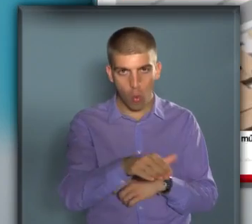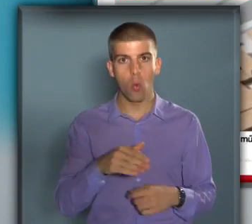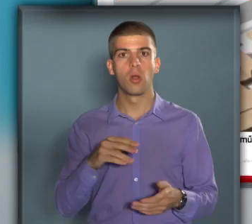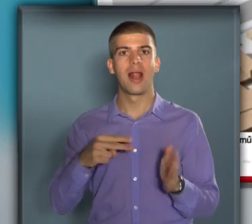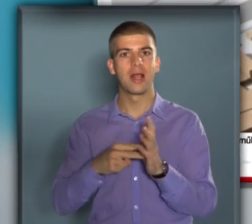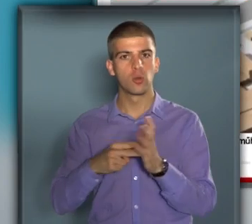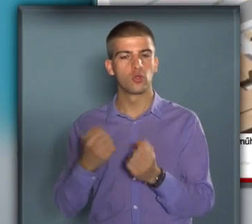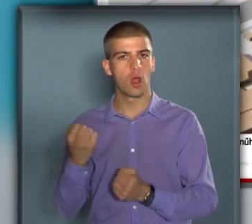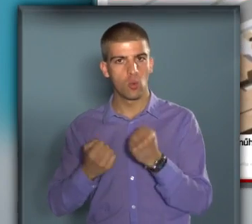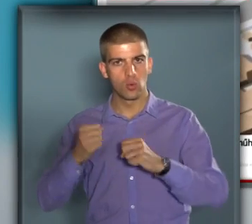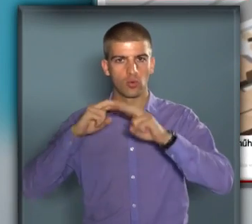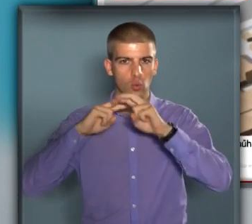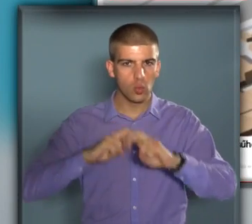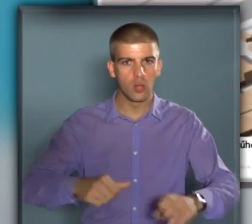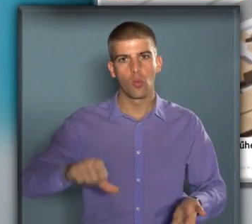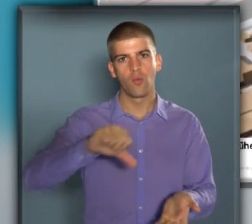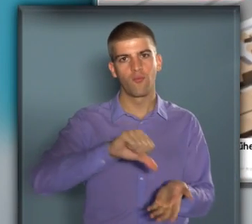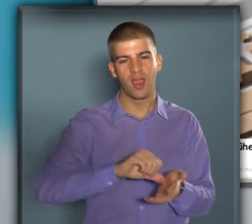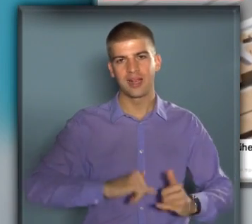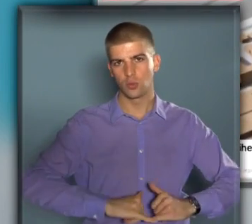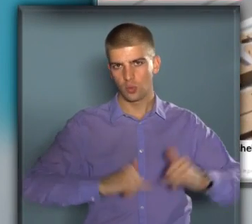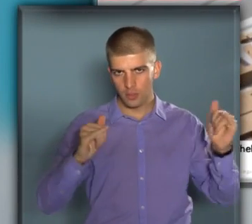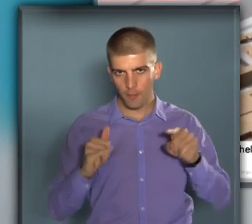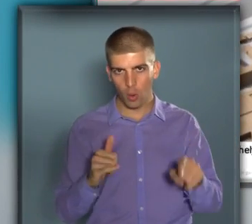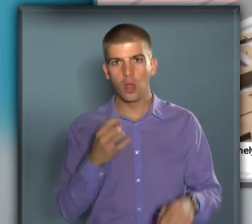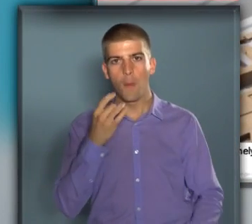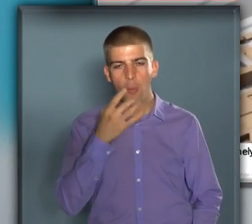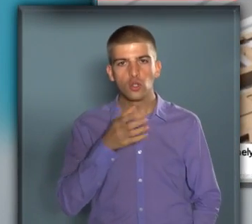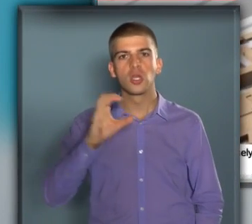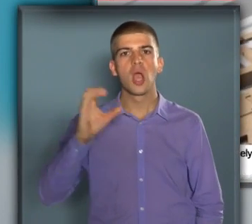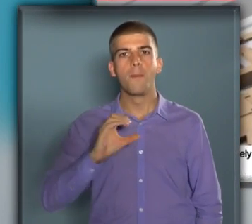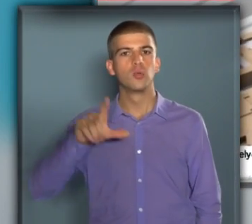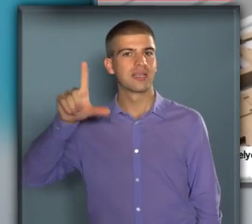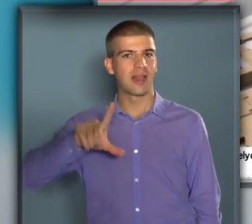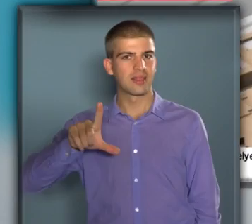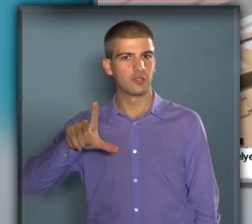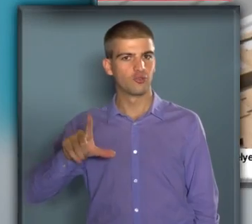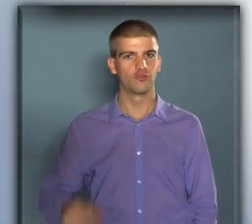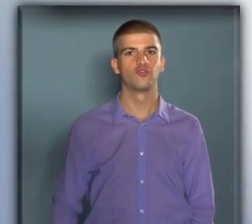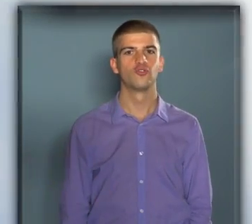kapcsolatos kutatófejlesztő központ, amelynek munkaneve Bosch Campus 2.